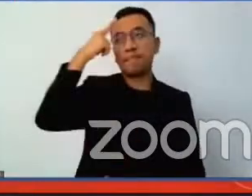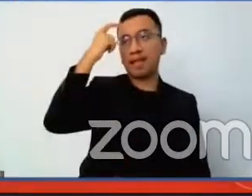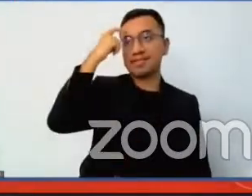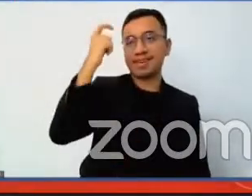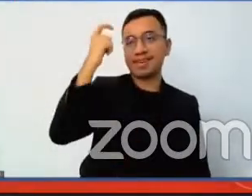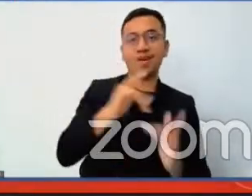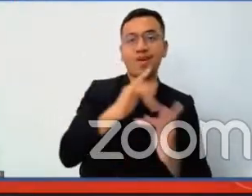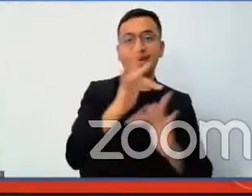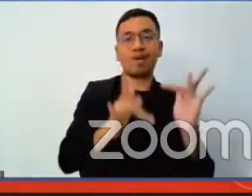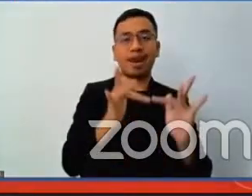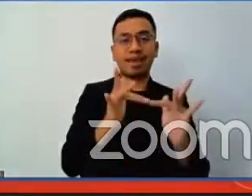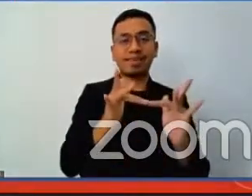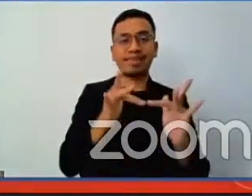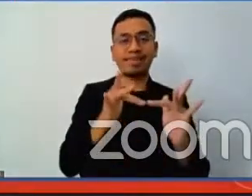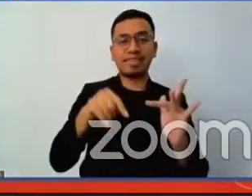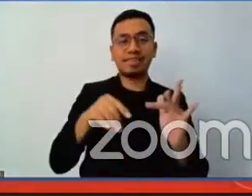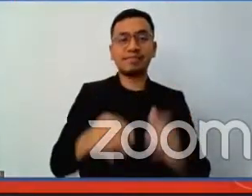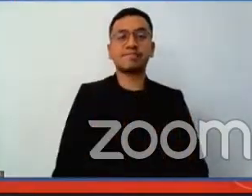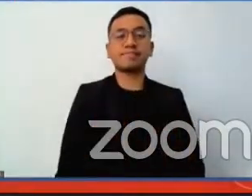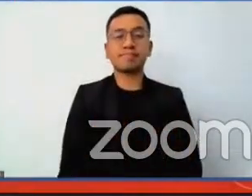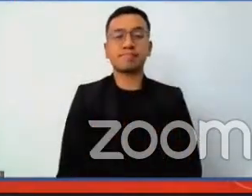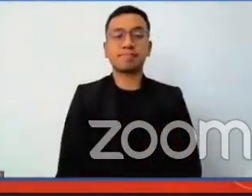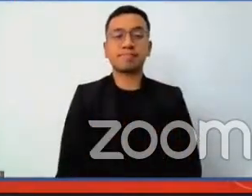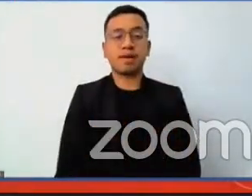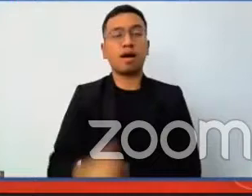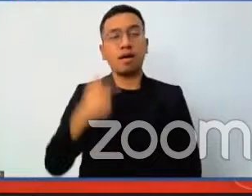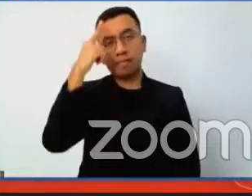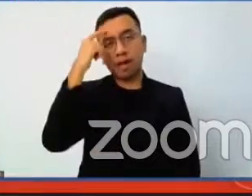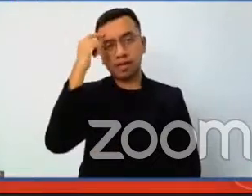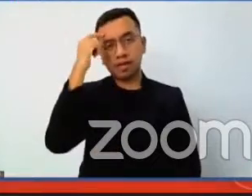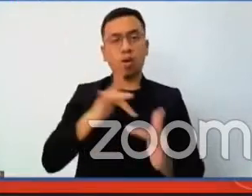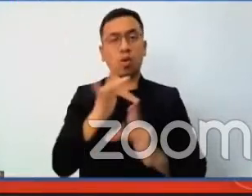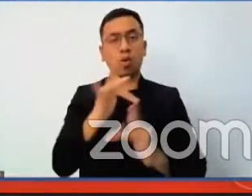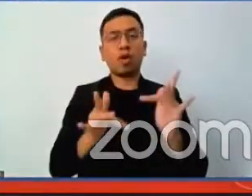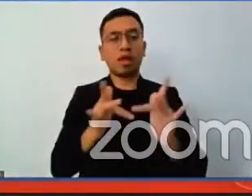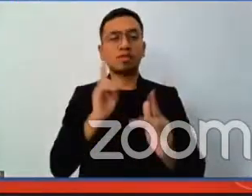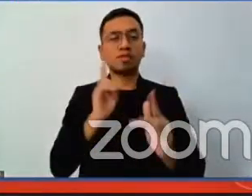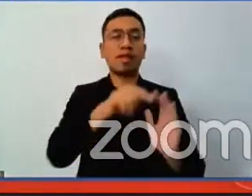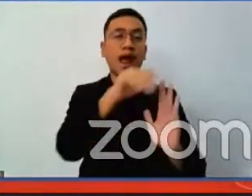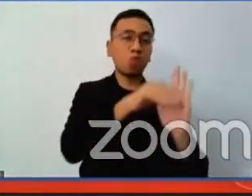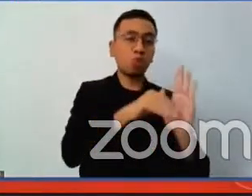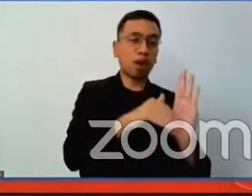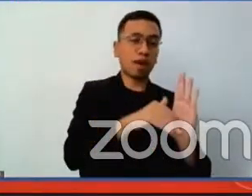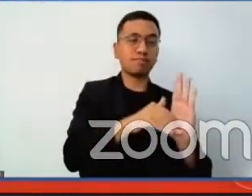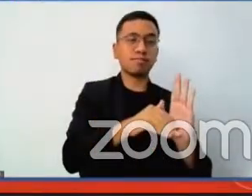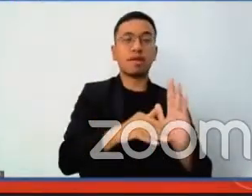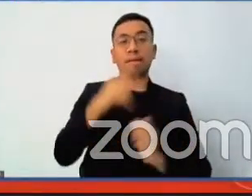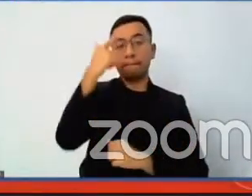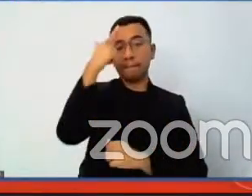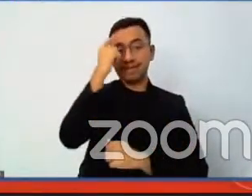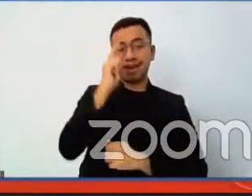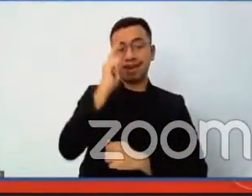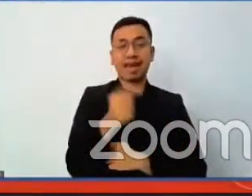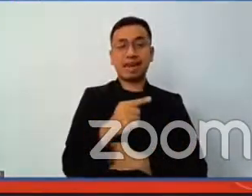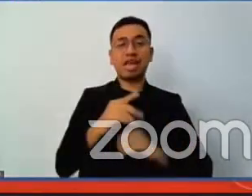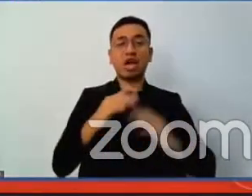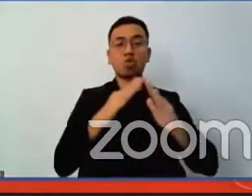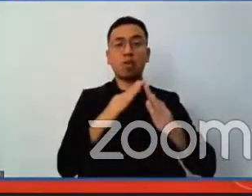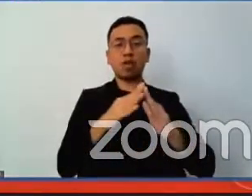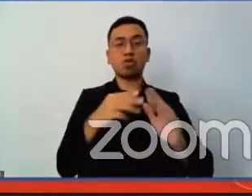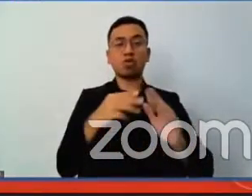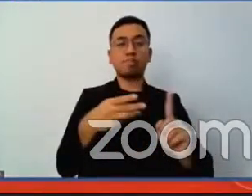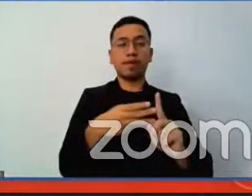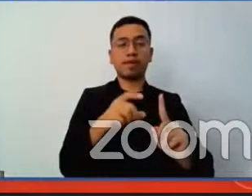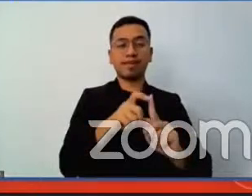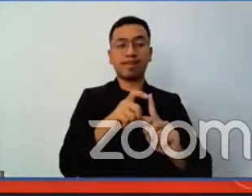jarak jauh yang merupakan bagian dampak dari kebijakan belajar dari rumah. Tentunya kondisi ini